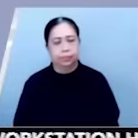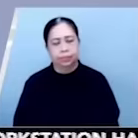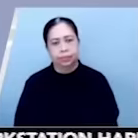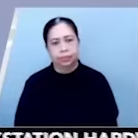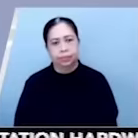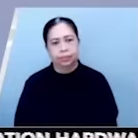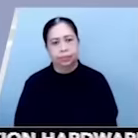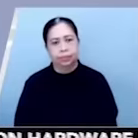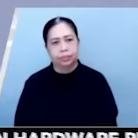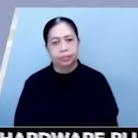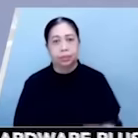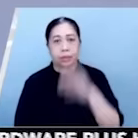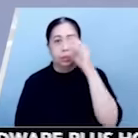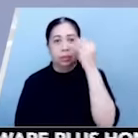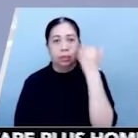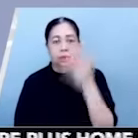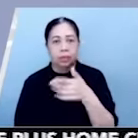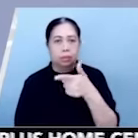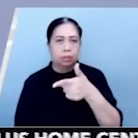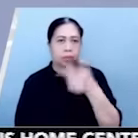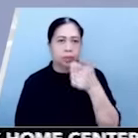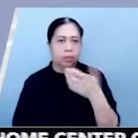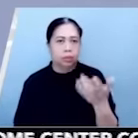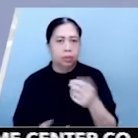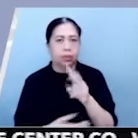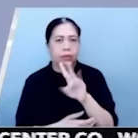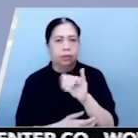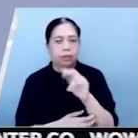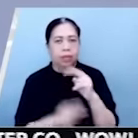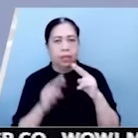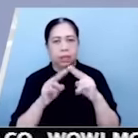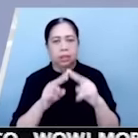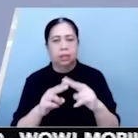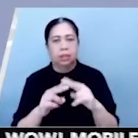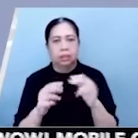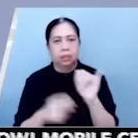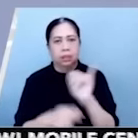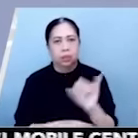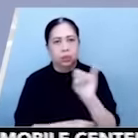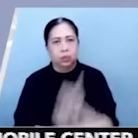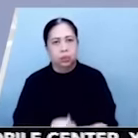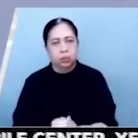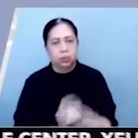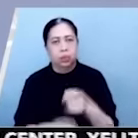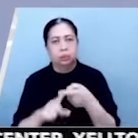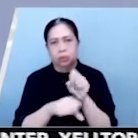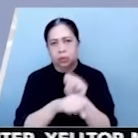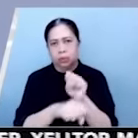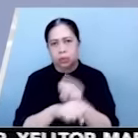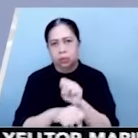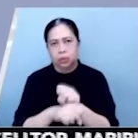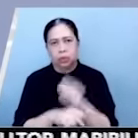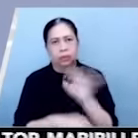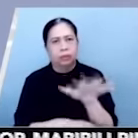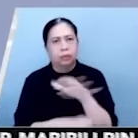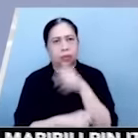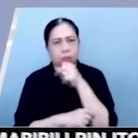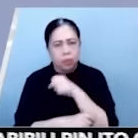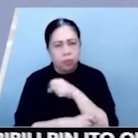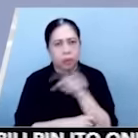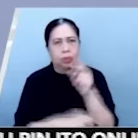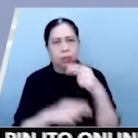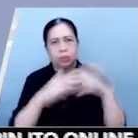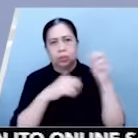Lalaki patay sa pamamaril sa Vigan, Ilocos Sur. Ayon sa pulisya, galing sa trabaho ang 55 anyos na construction